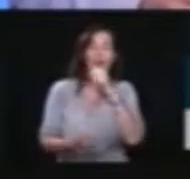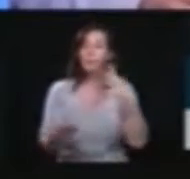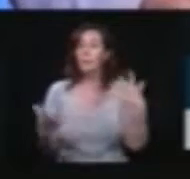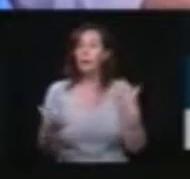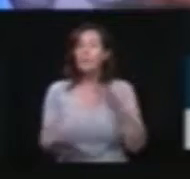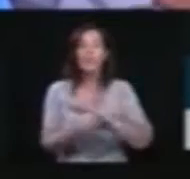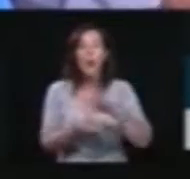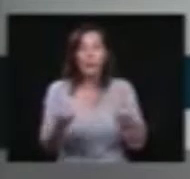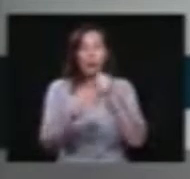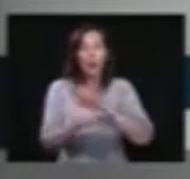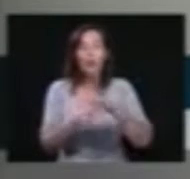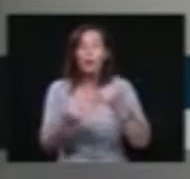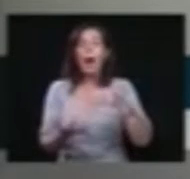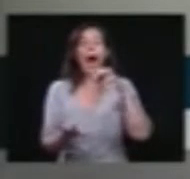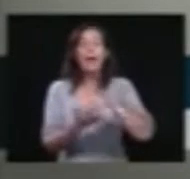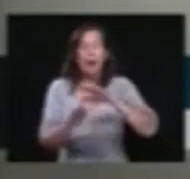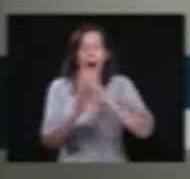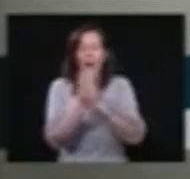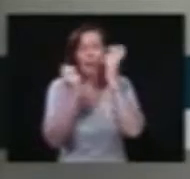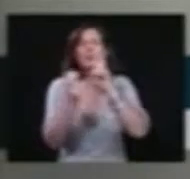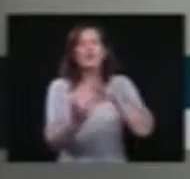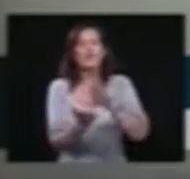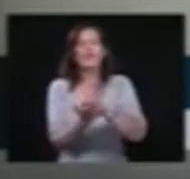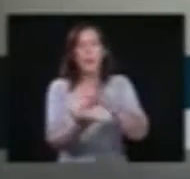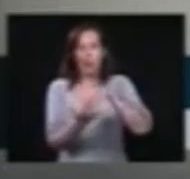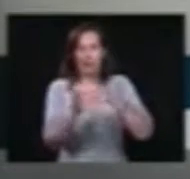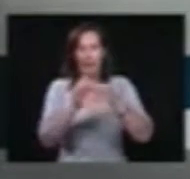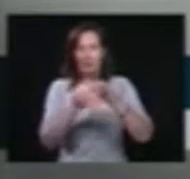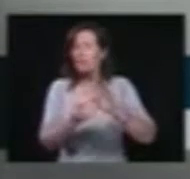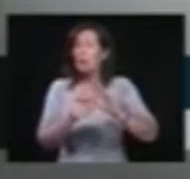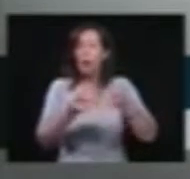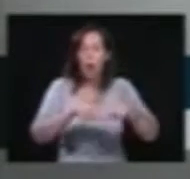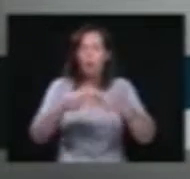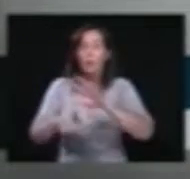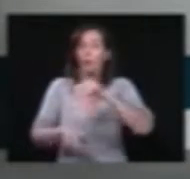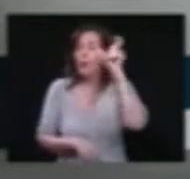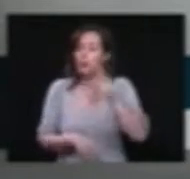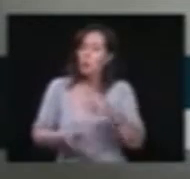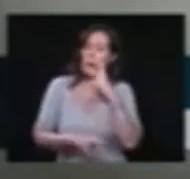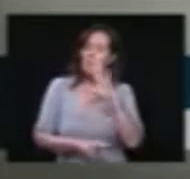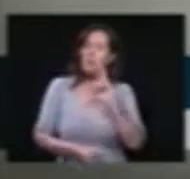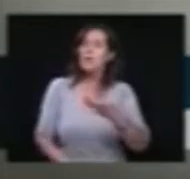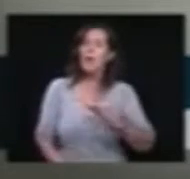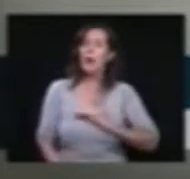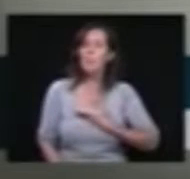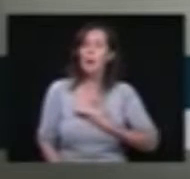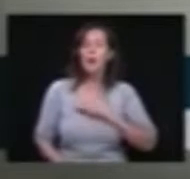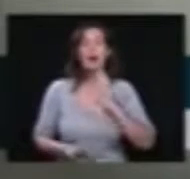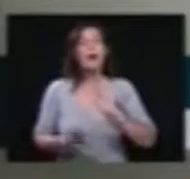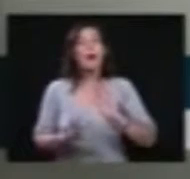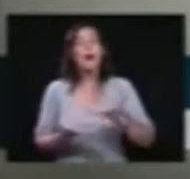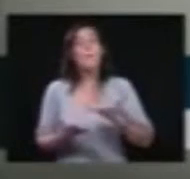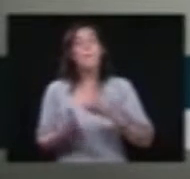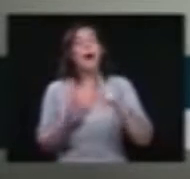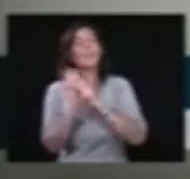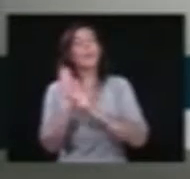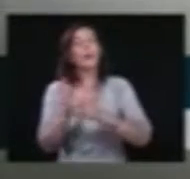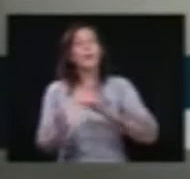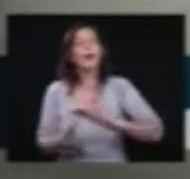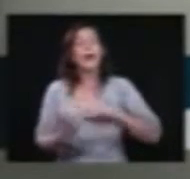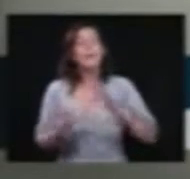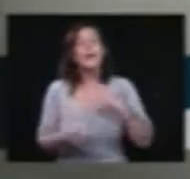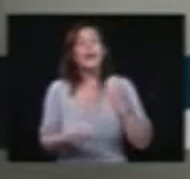שואה. בעצם היום האתר מכיל את כל המידע בכל תחום, כאשר כל אזרח יכול לראות מה מגיע לו, מה הקריטריונים לקבלה, וגם